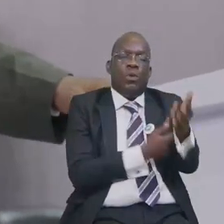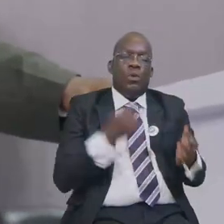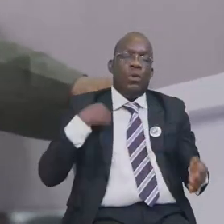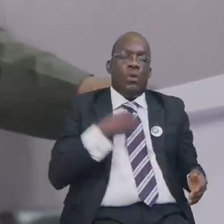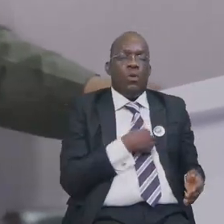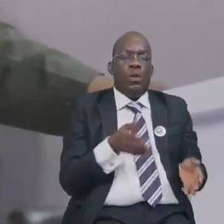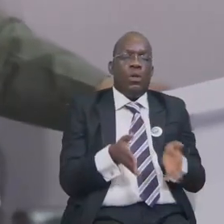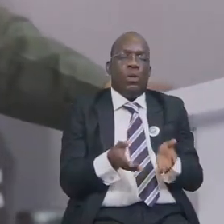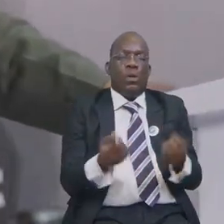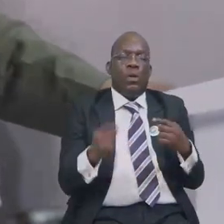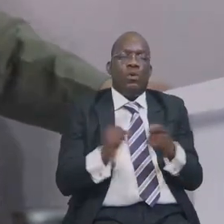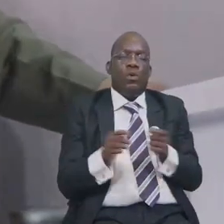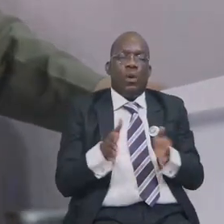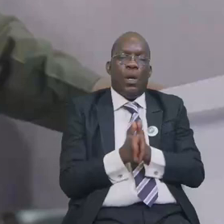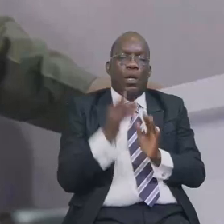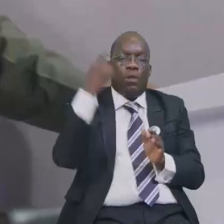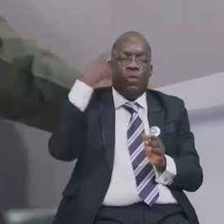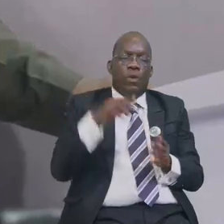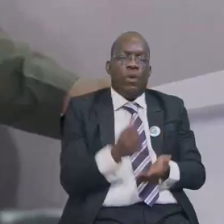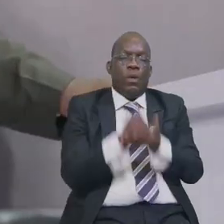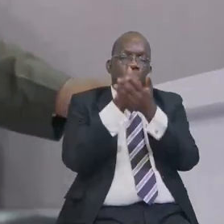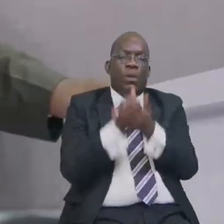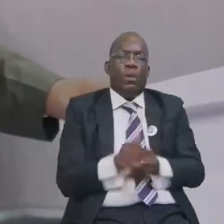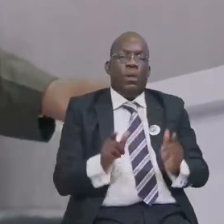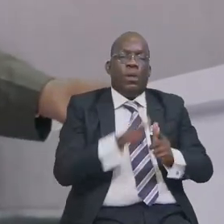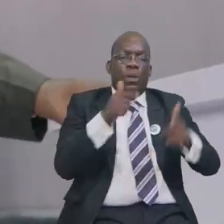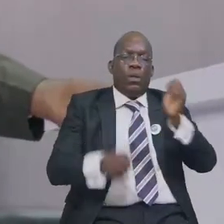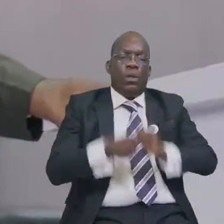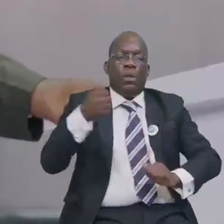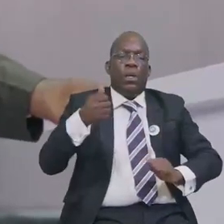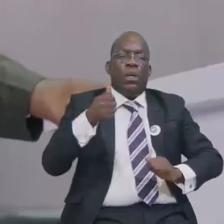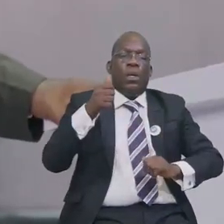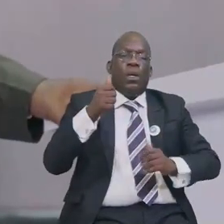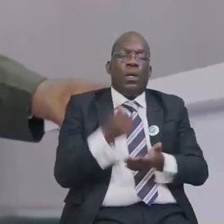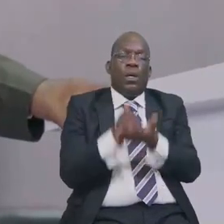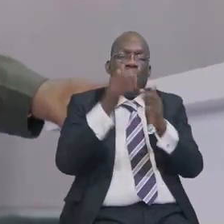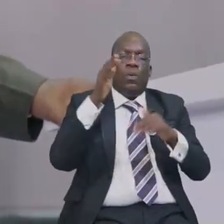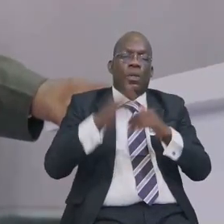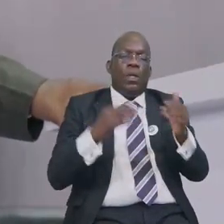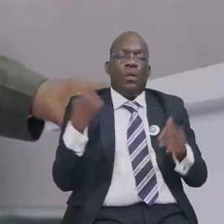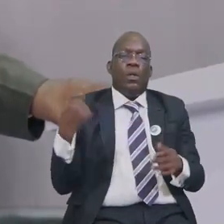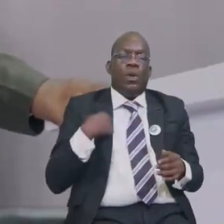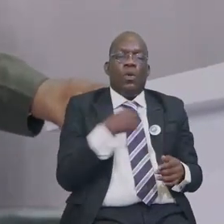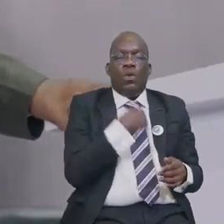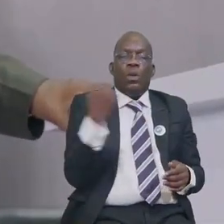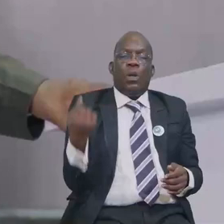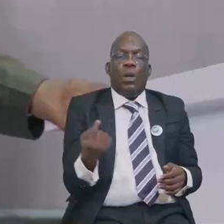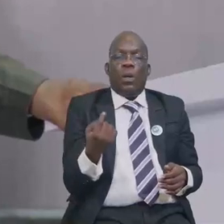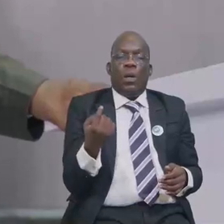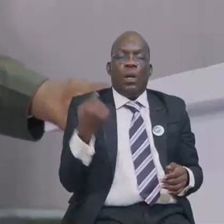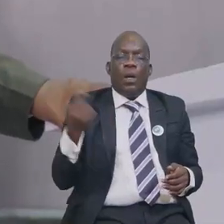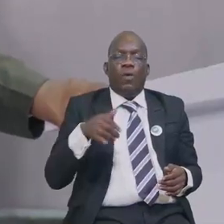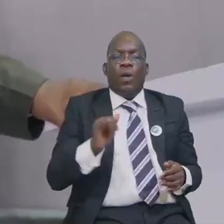demander ton secours, plus que nous pensions que nous pourrions avoir, une plus